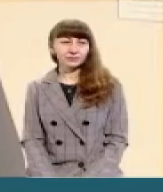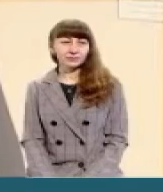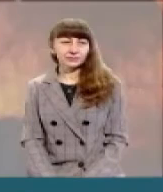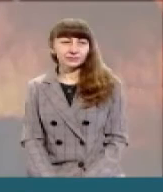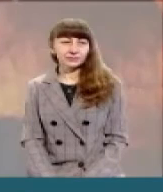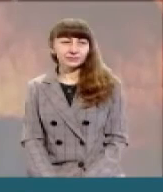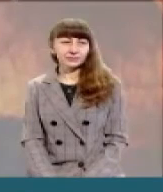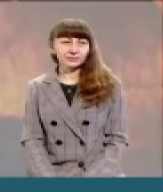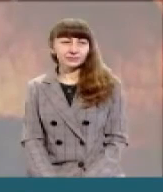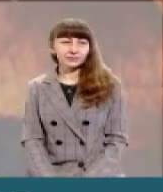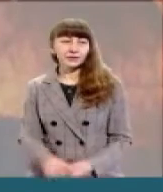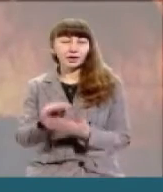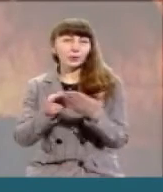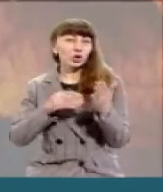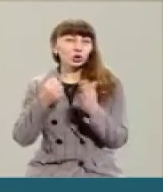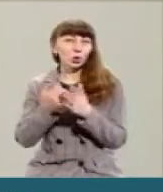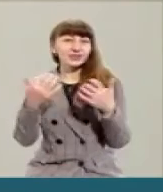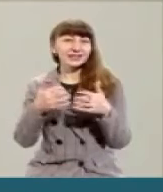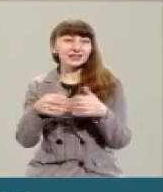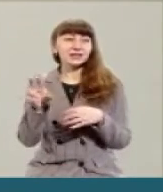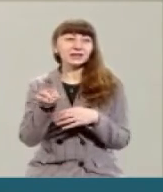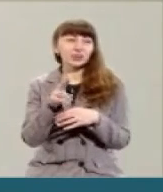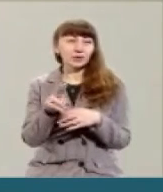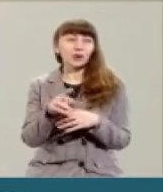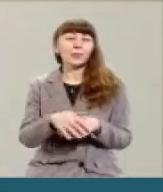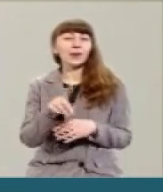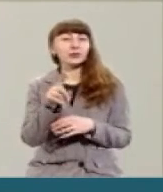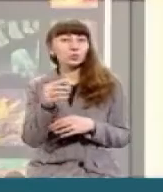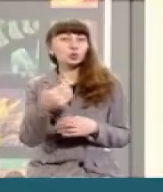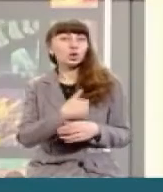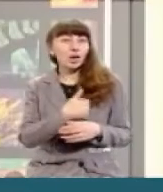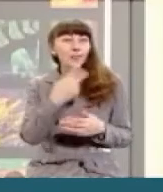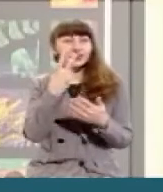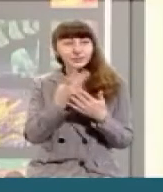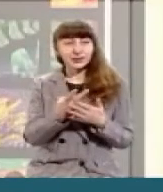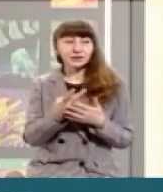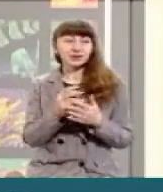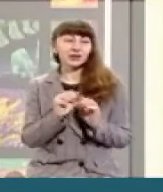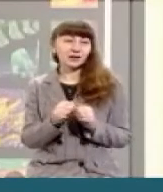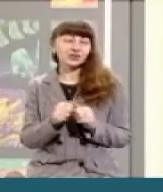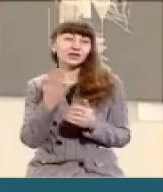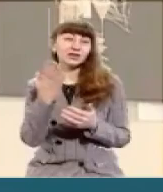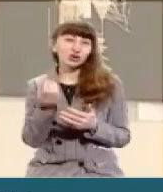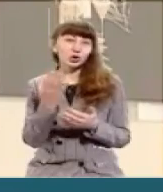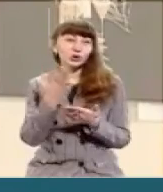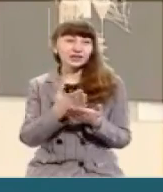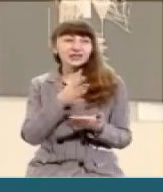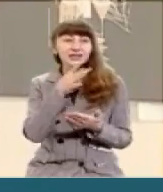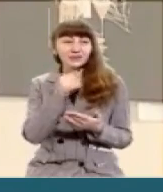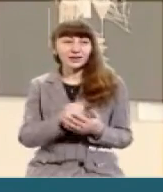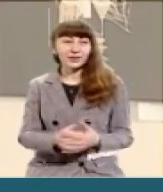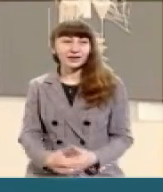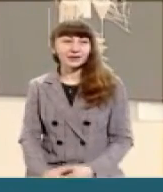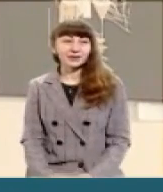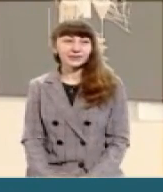этого формата. Выставка продлится до середины декабря, поэтому у желающих провести время в созерцании современного искусства, иными словами,